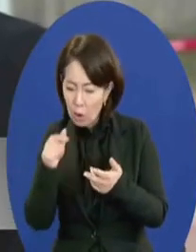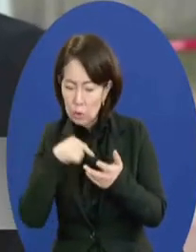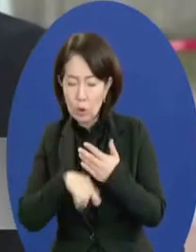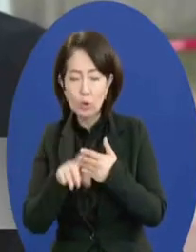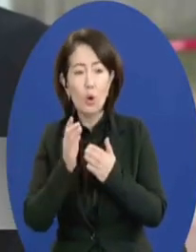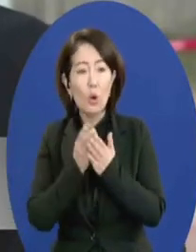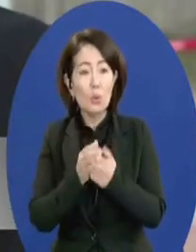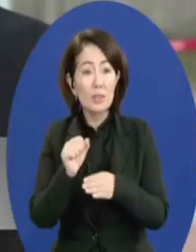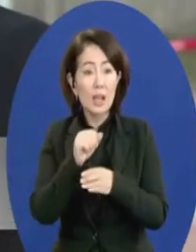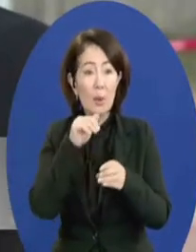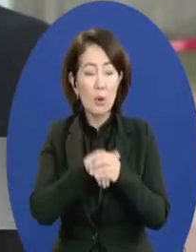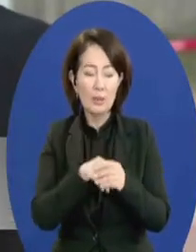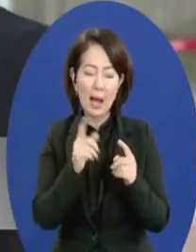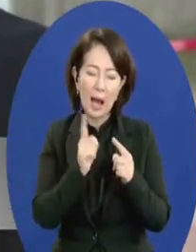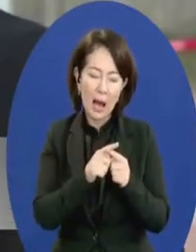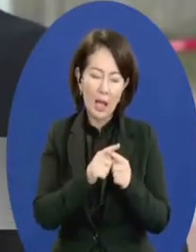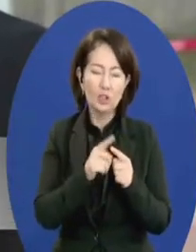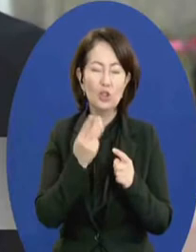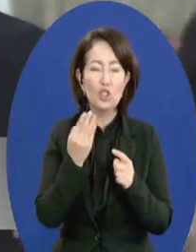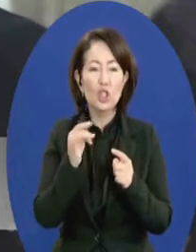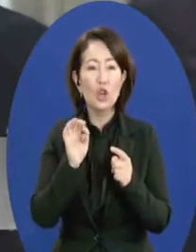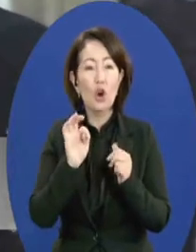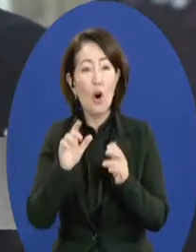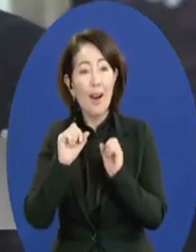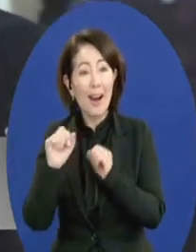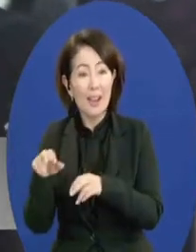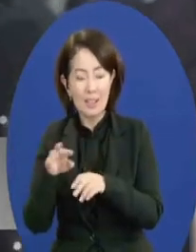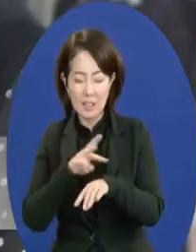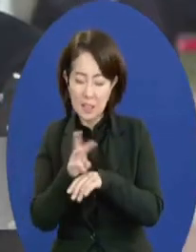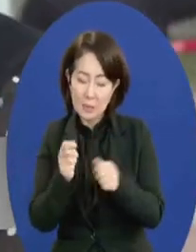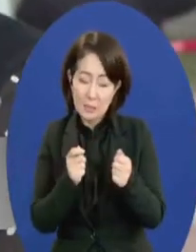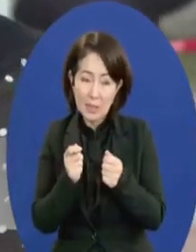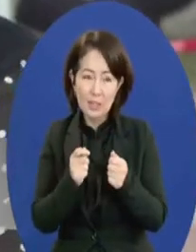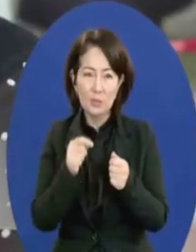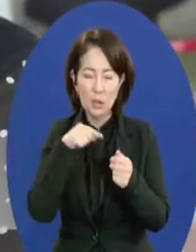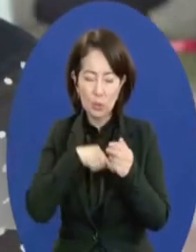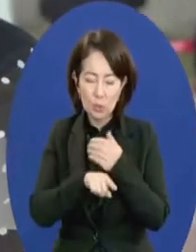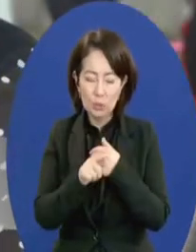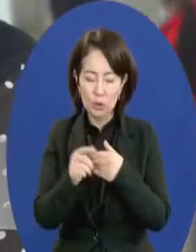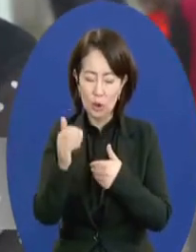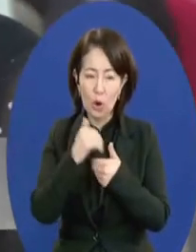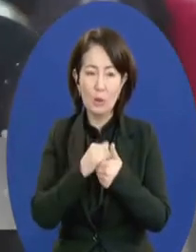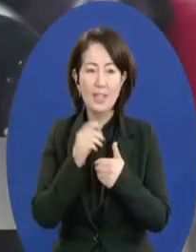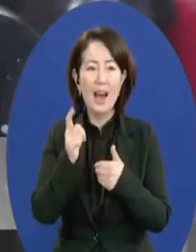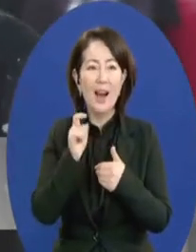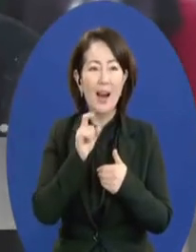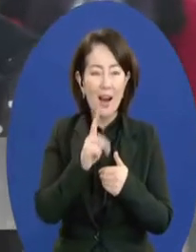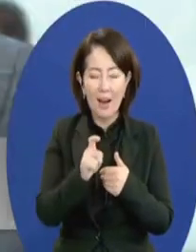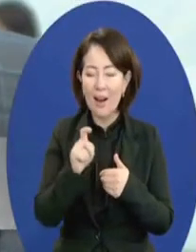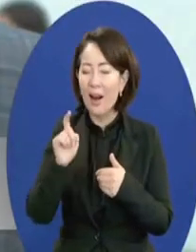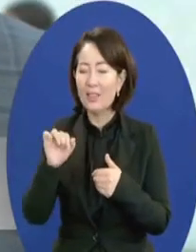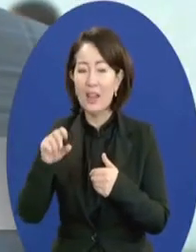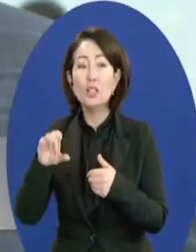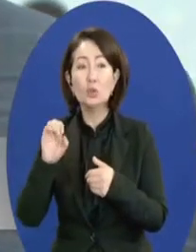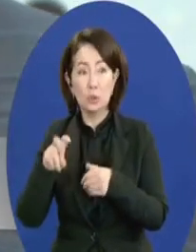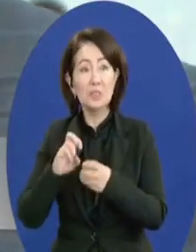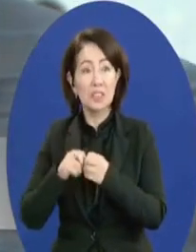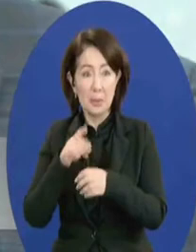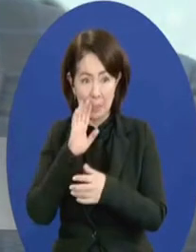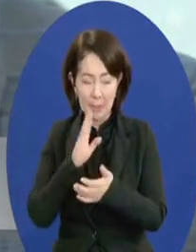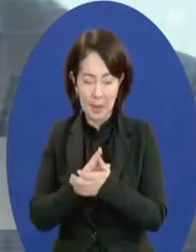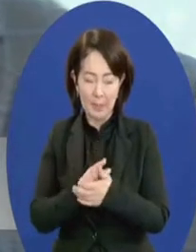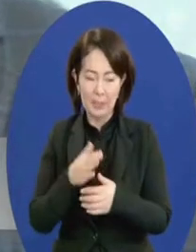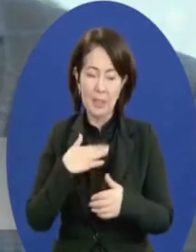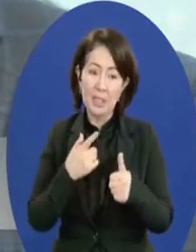аймагт манд тусагдаад байгаа хатуу болон энэ шингэн хог хаягдлын менежмент үүнийг яг одоо тусагдаад хан хатгас өмн дээр ингээ хийх гэж байгаа. Миний хувьд